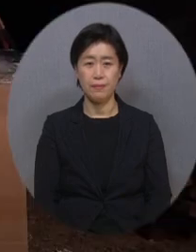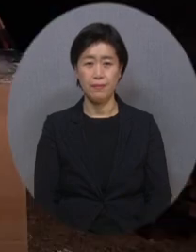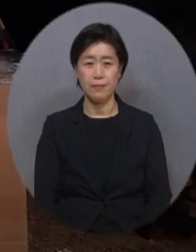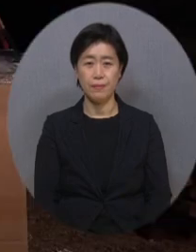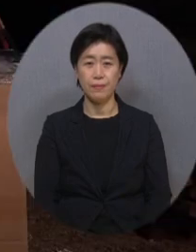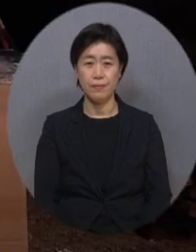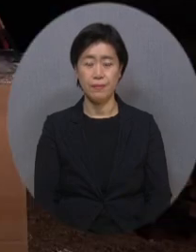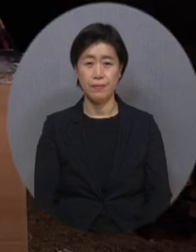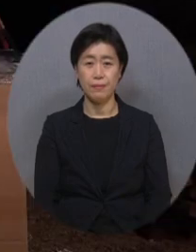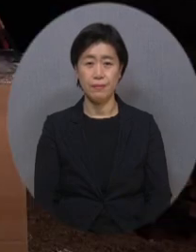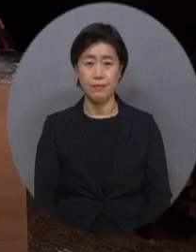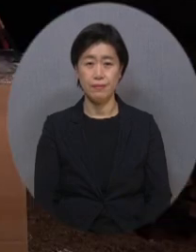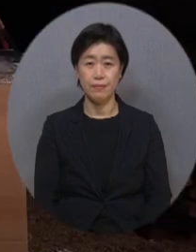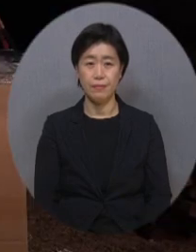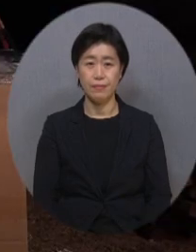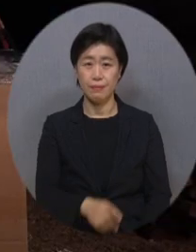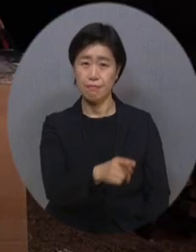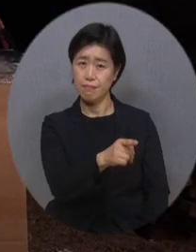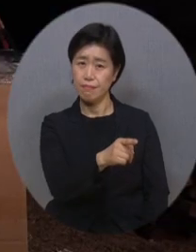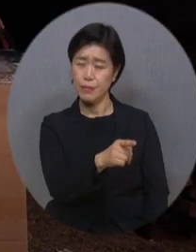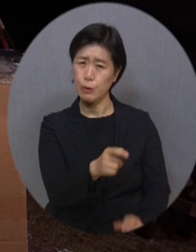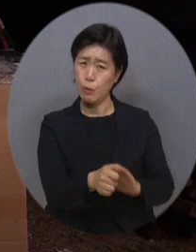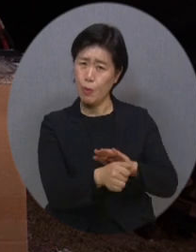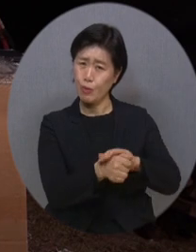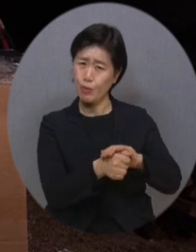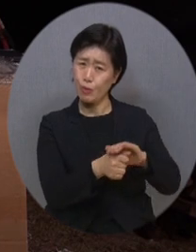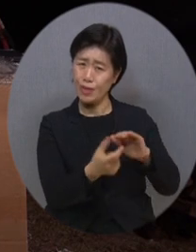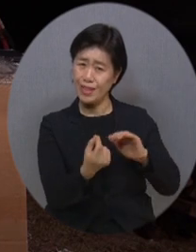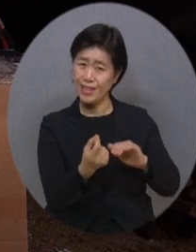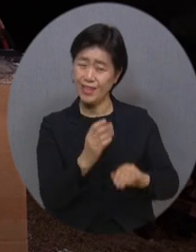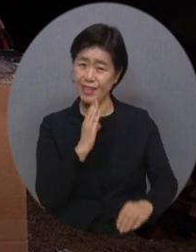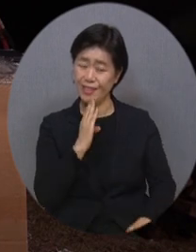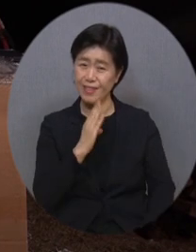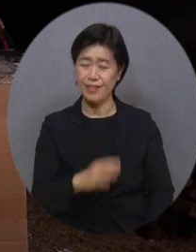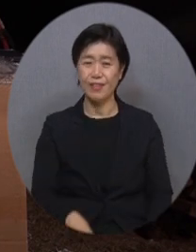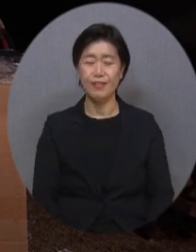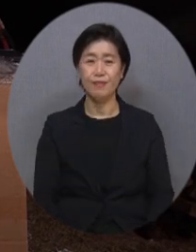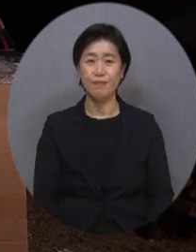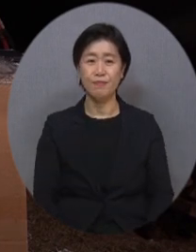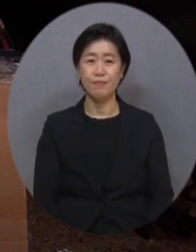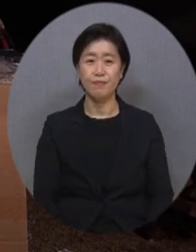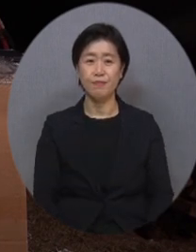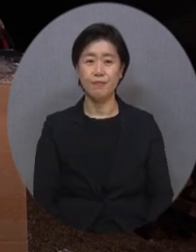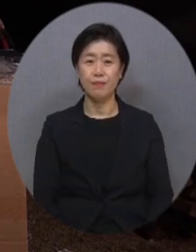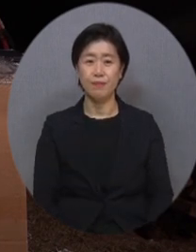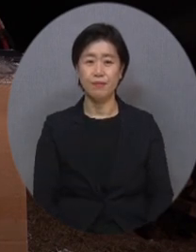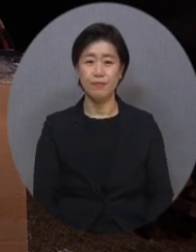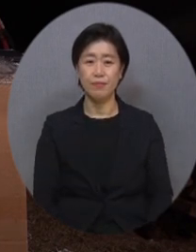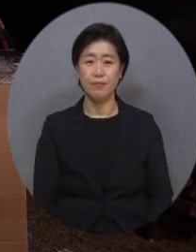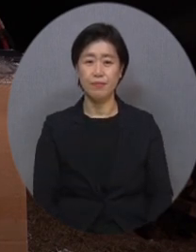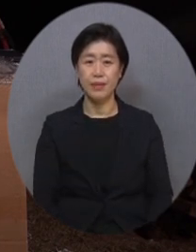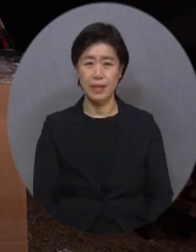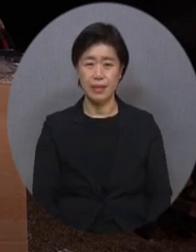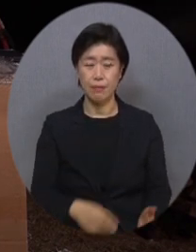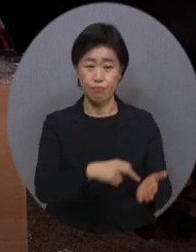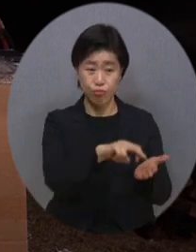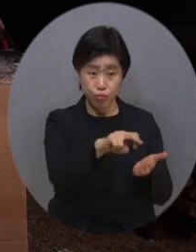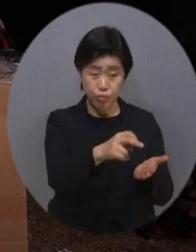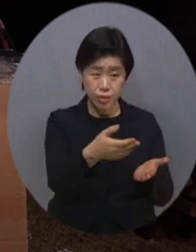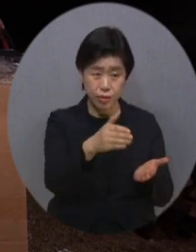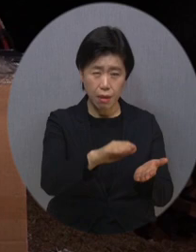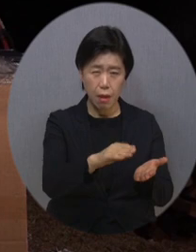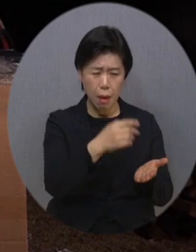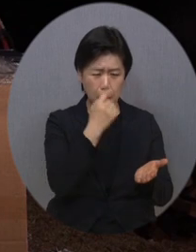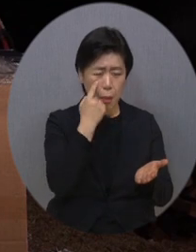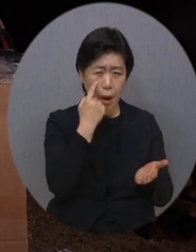야, 얘는 근데 지금 약간 저자세서. 그러니까 무서. 뭐라고 해놨어? 어? 아, 아니 통화가 안 돼서 통화해볼게. 어? 통화해봐봐. 아, 통화로